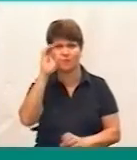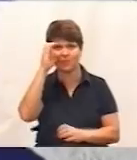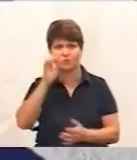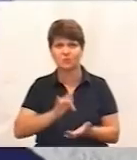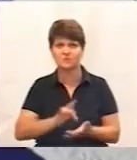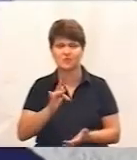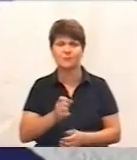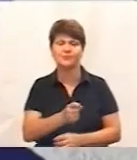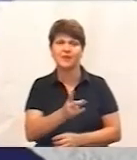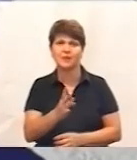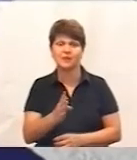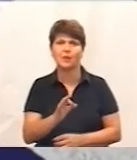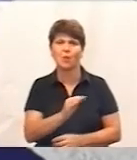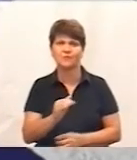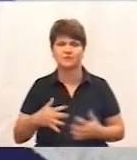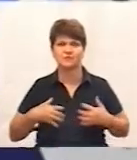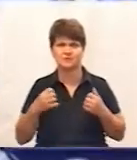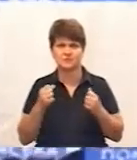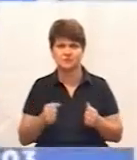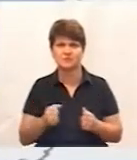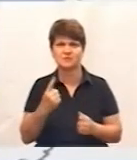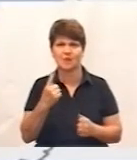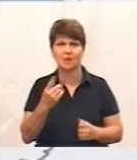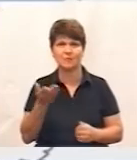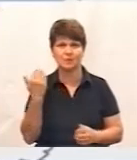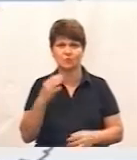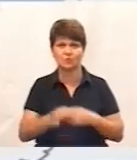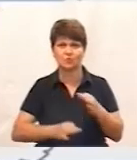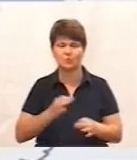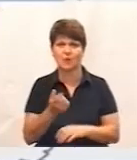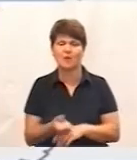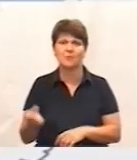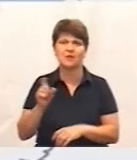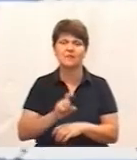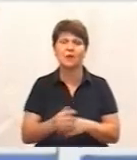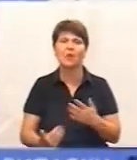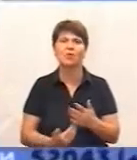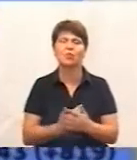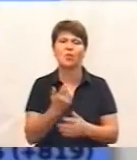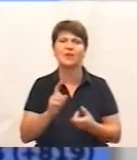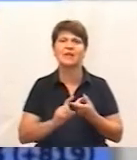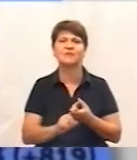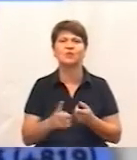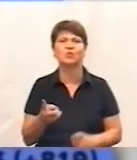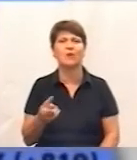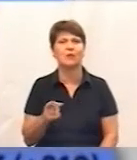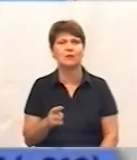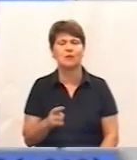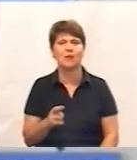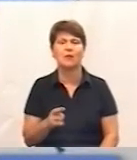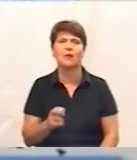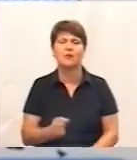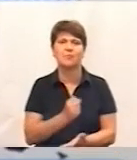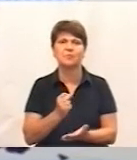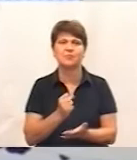Кількість українців, які офіційно одужали від коронавірусу за минулу добу, знову перевищила кількість нових випадків інфікування. Недугу